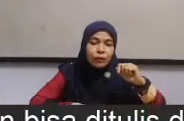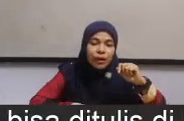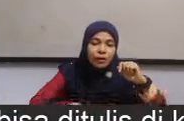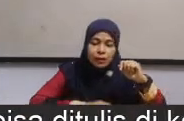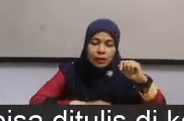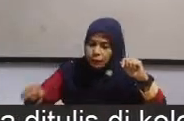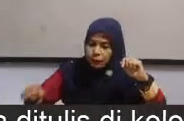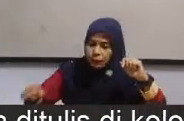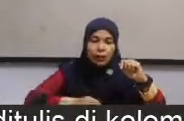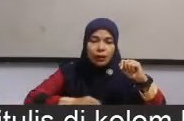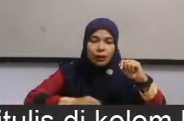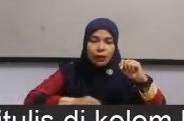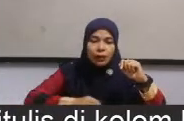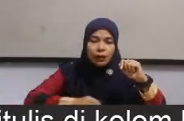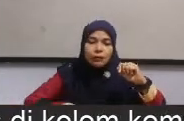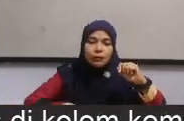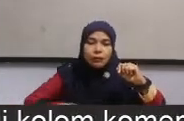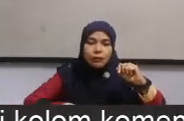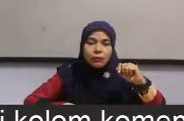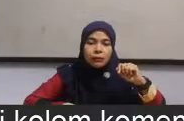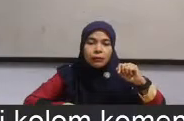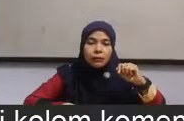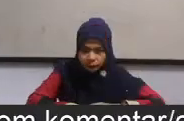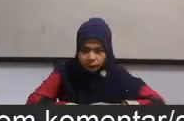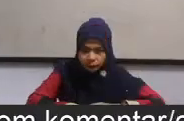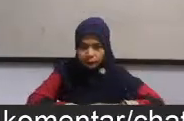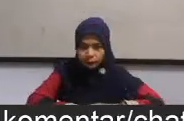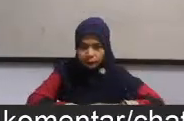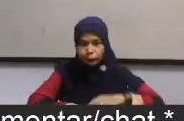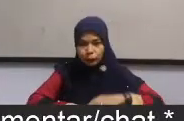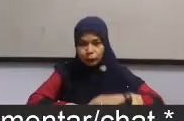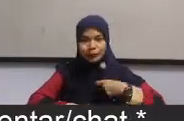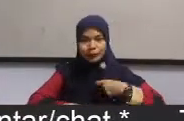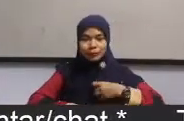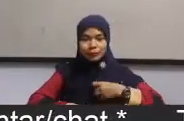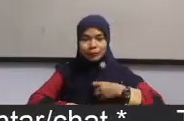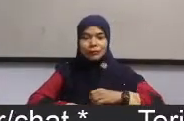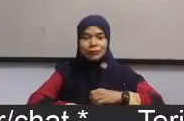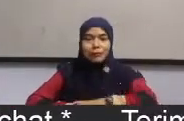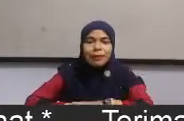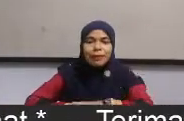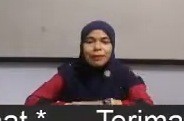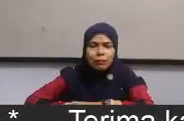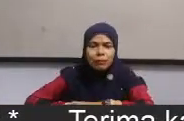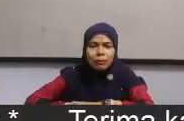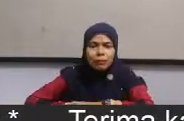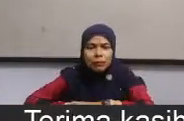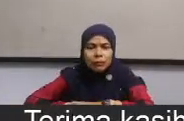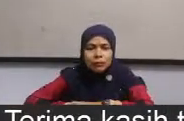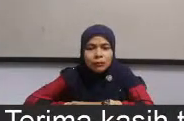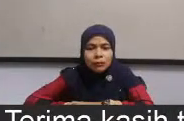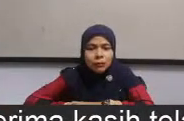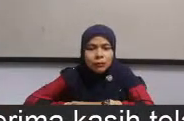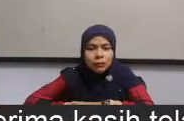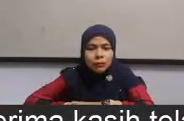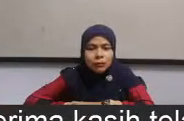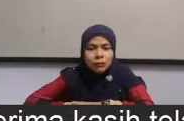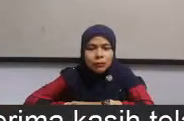Hai budaya asli kita bukan ya bukan Apa sih itu